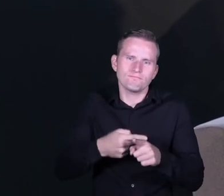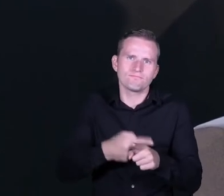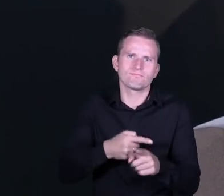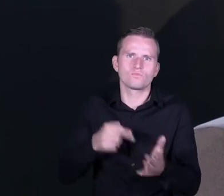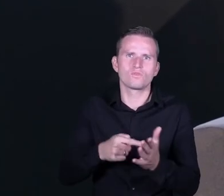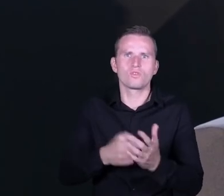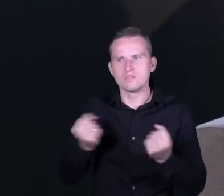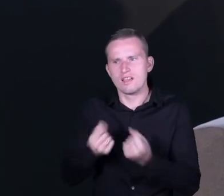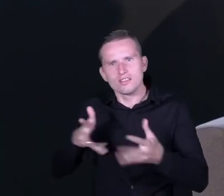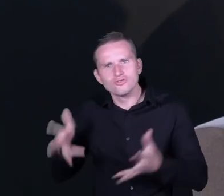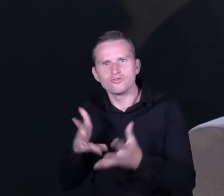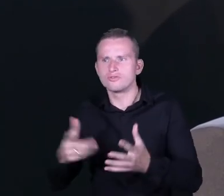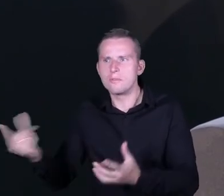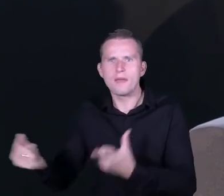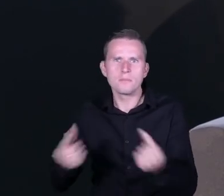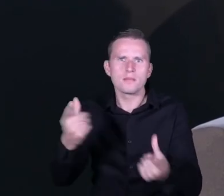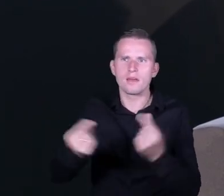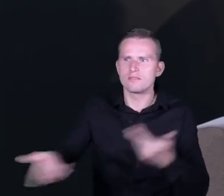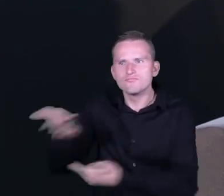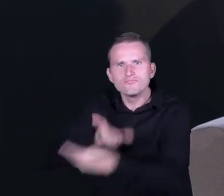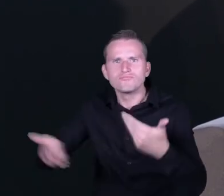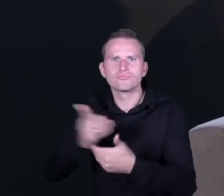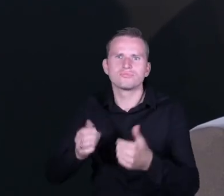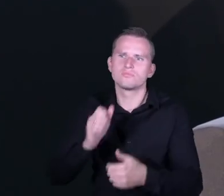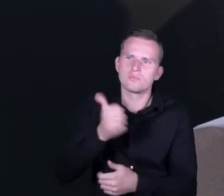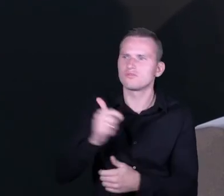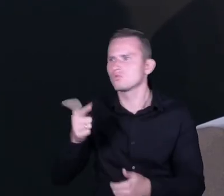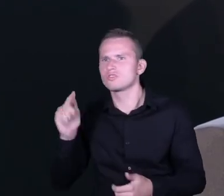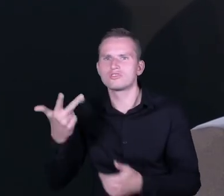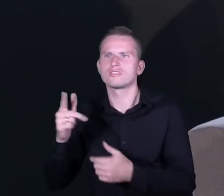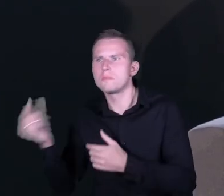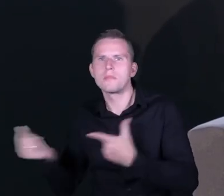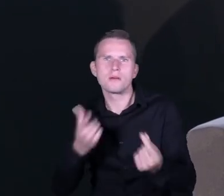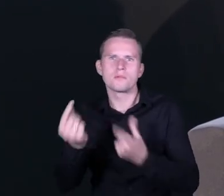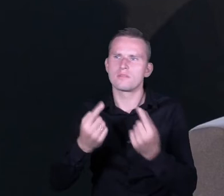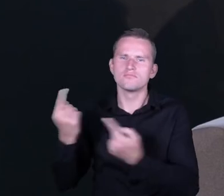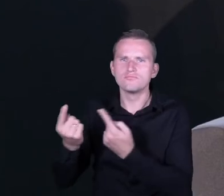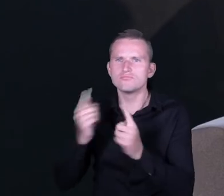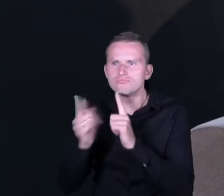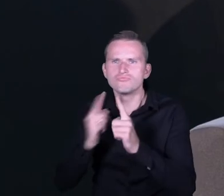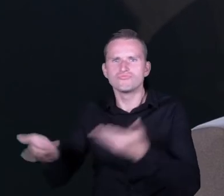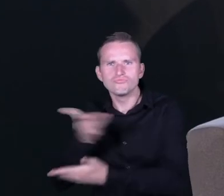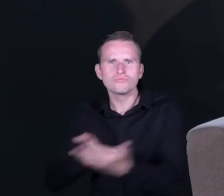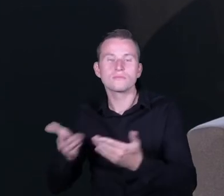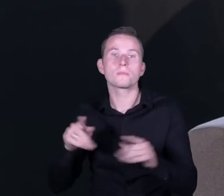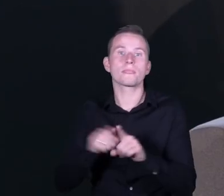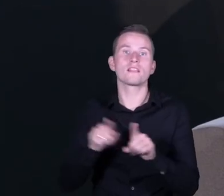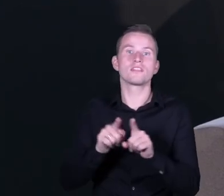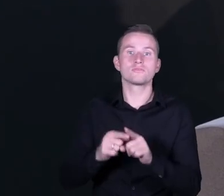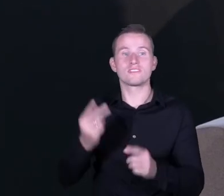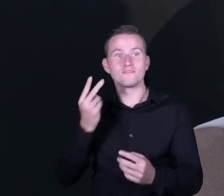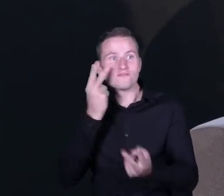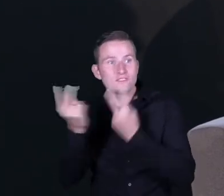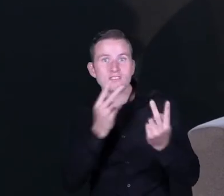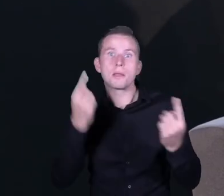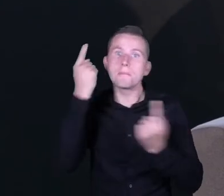i rozmowy tak z partnerem jednym, drugim, trzecim, a potem jak to włączyliśmy jeszcze rutynę chociażby widzę, myślę, zastanawiam się i o